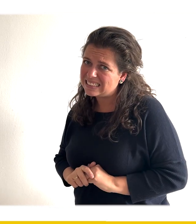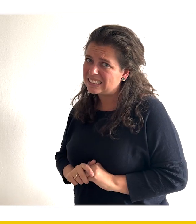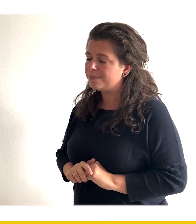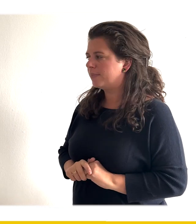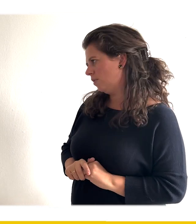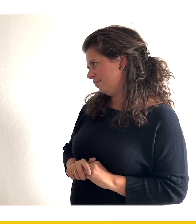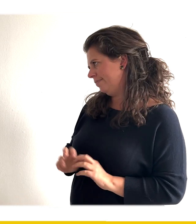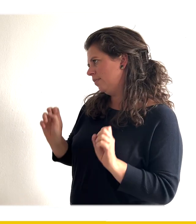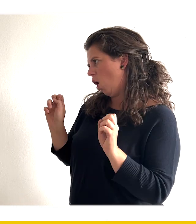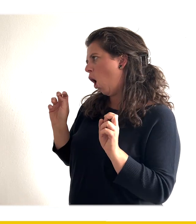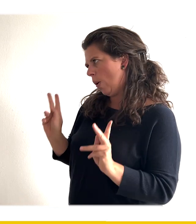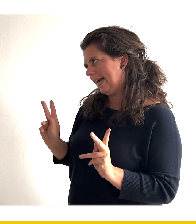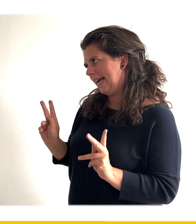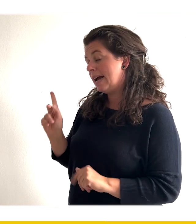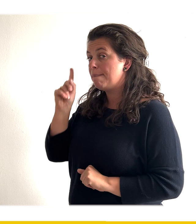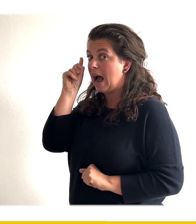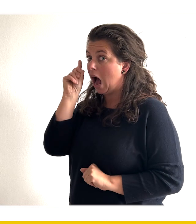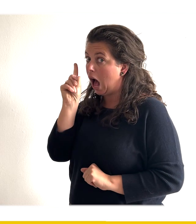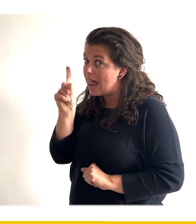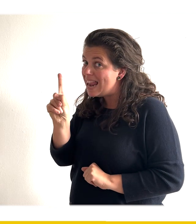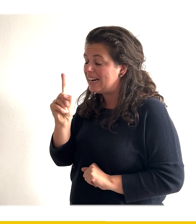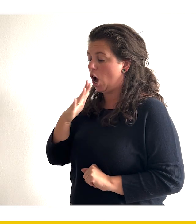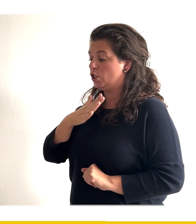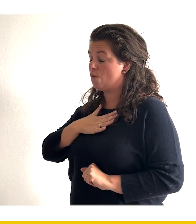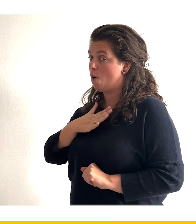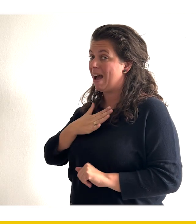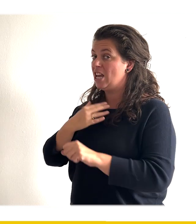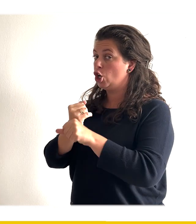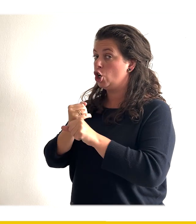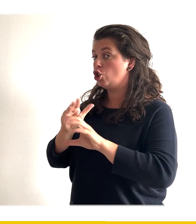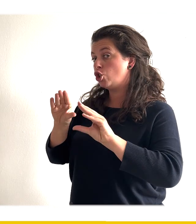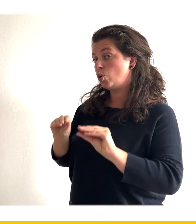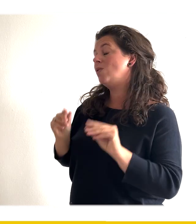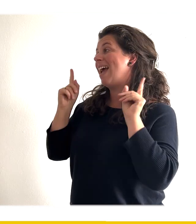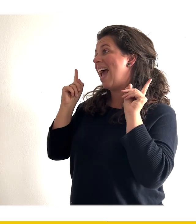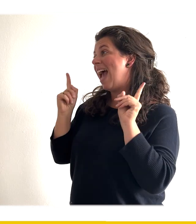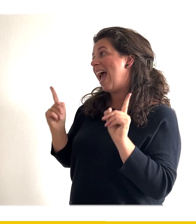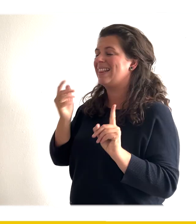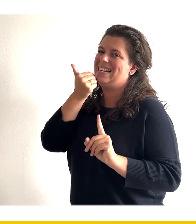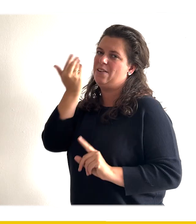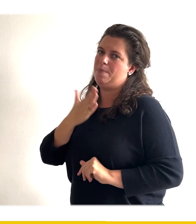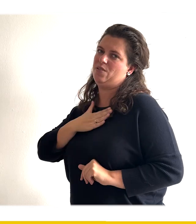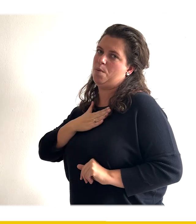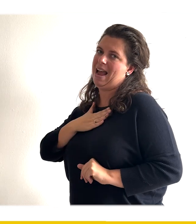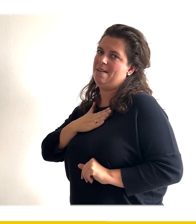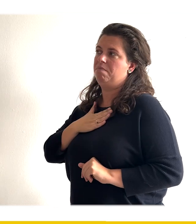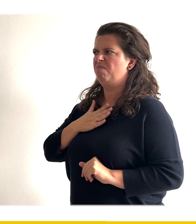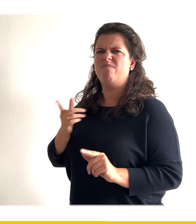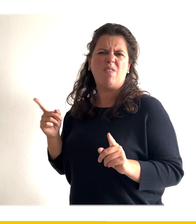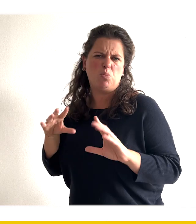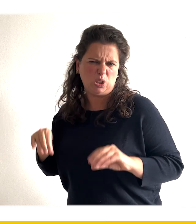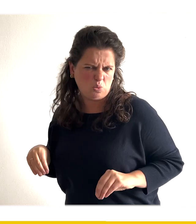Nou, vooruit. Maar alleen als je voor mij klusjes doet. En welke lief voor mij bent. Klusjes, welke klusjes moet ik doen